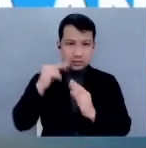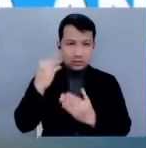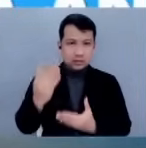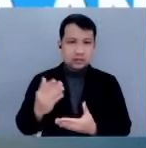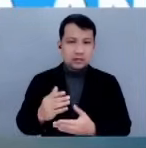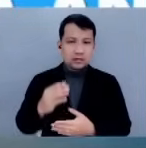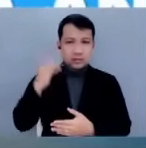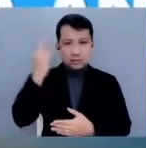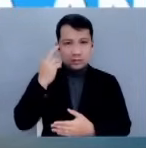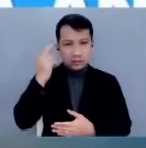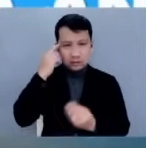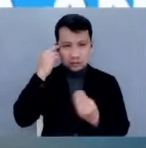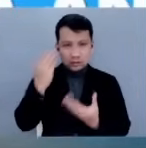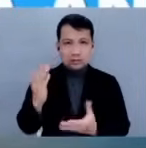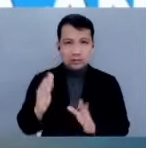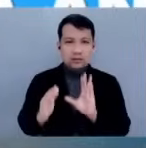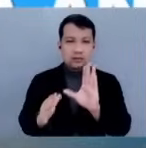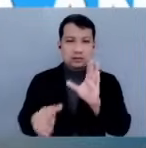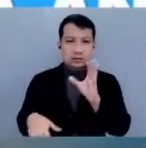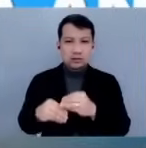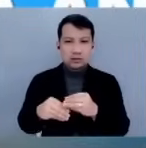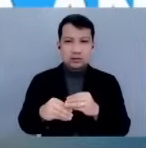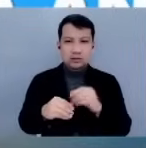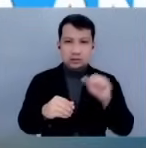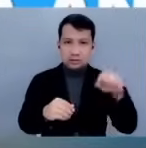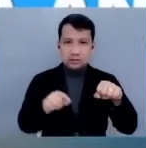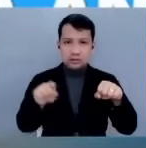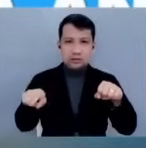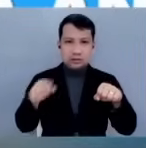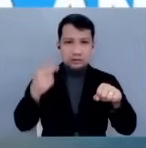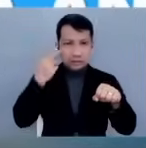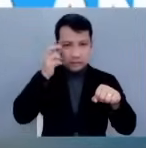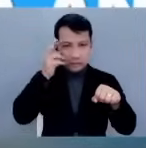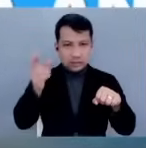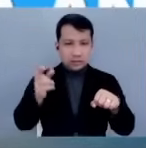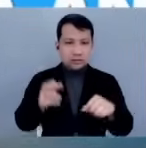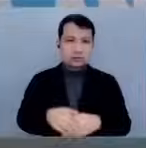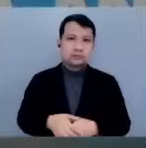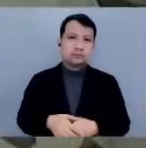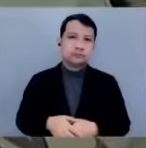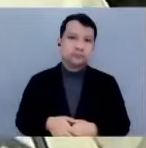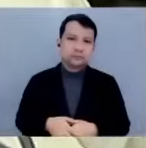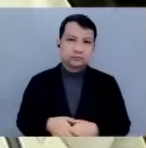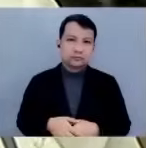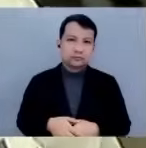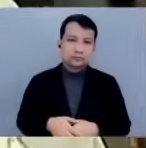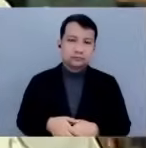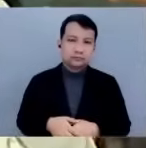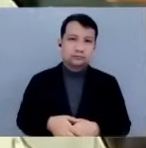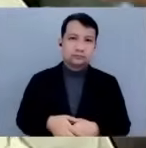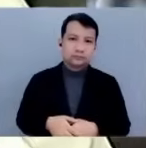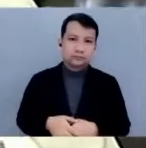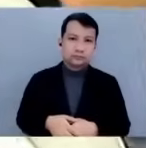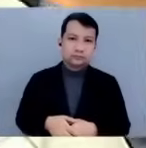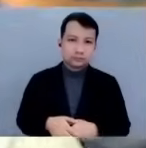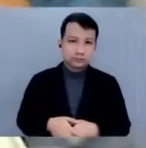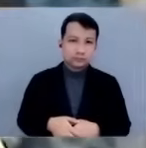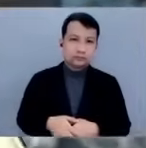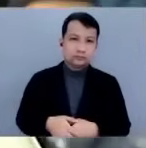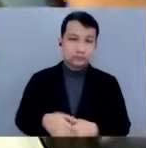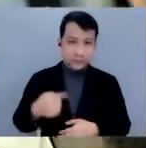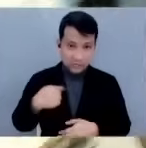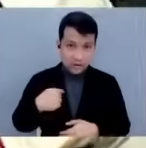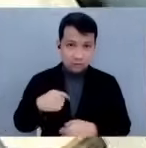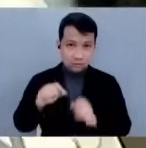nagbigay ng reaksyon na pumapabor kay Roque. Ang paratang nung karamihan ay dahil binenta ko raw